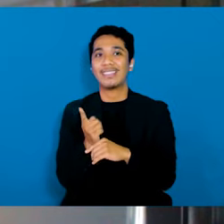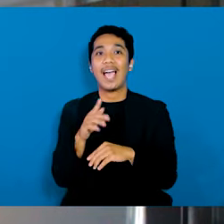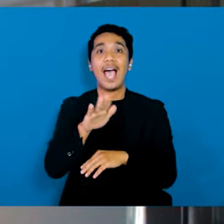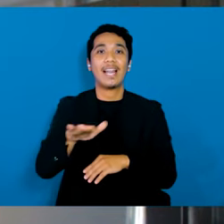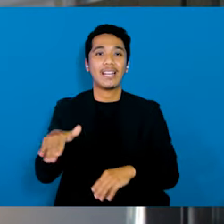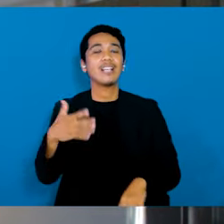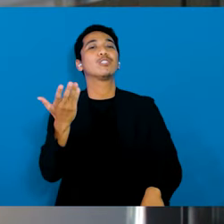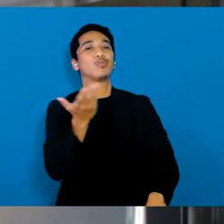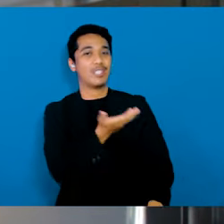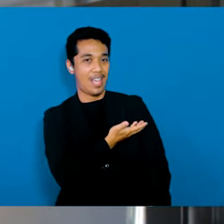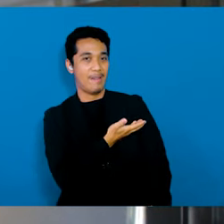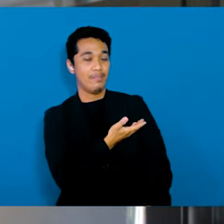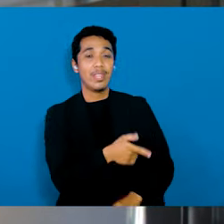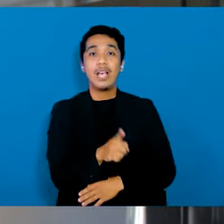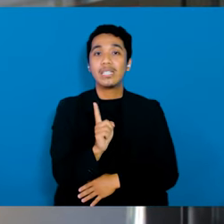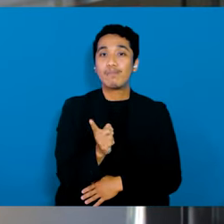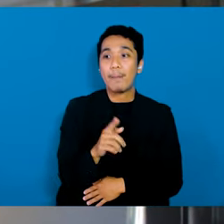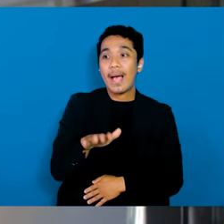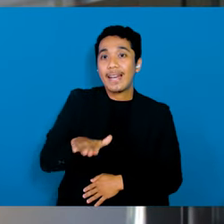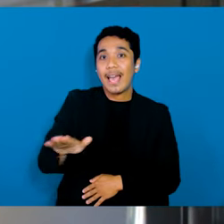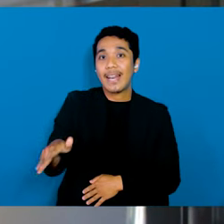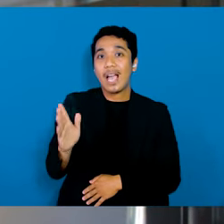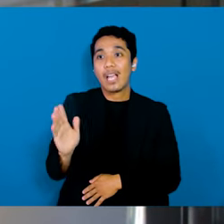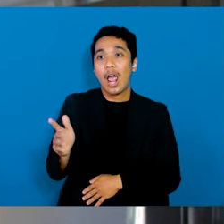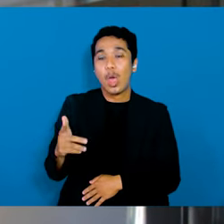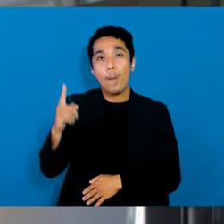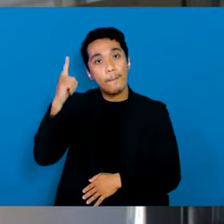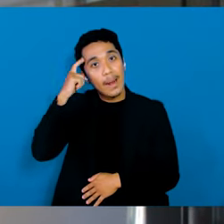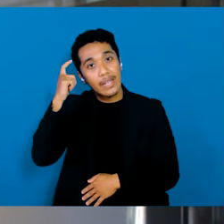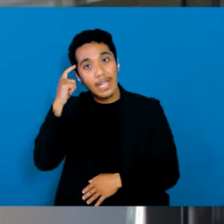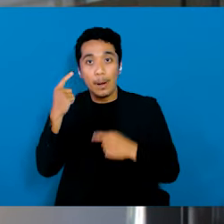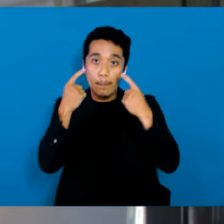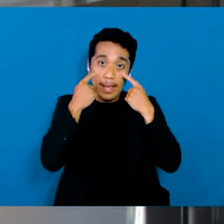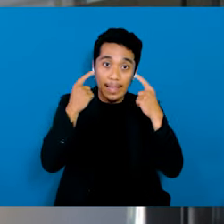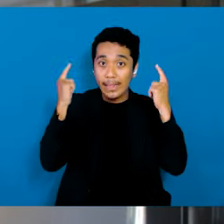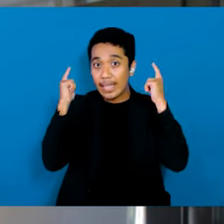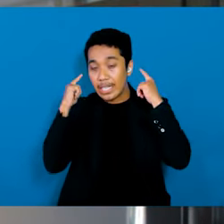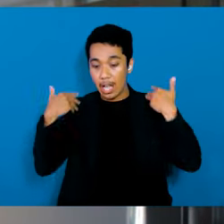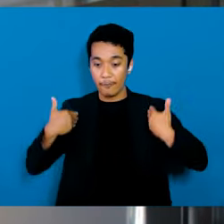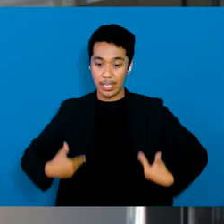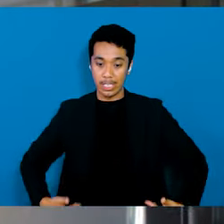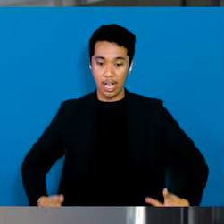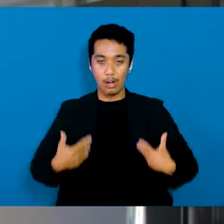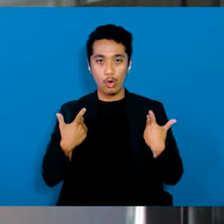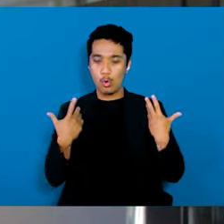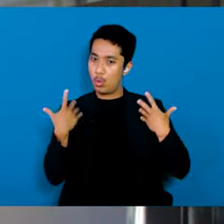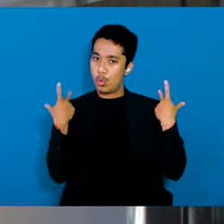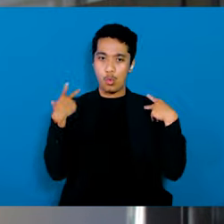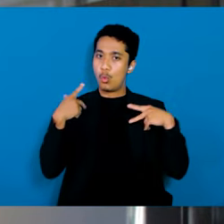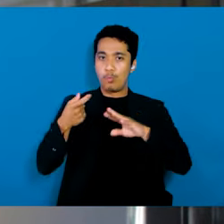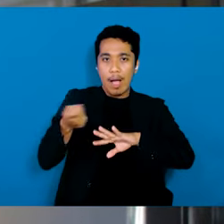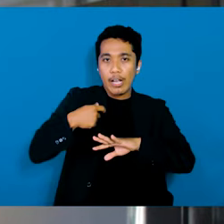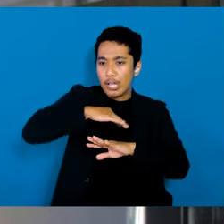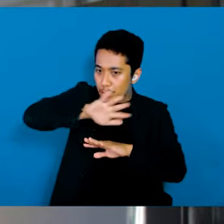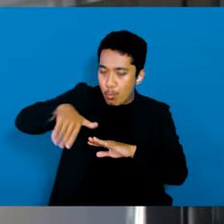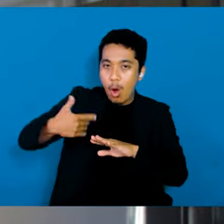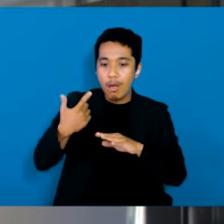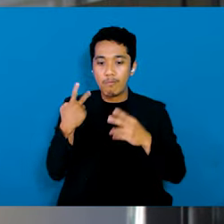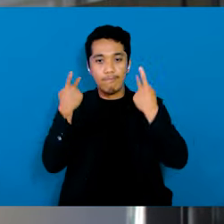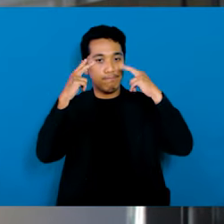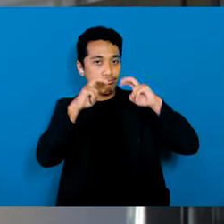ternyata ini membuat anak-anak suka, karena anak-anak itu kan ketika belajar kan mata, telinga, fisik harus dieksploitasi untuk